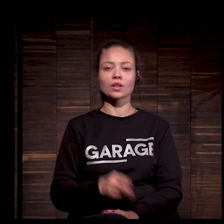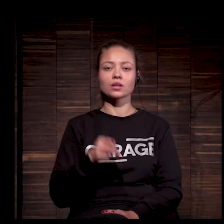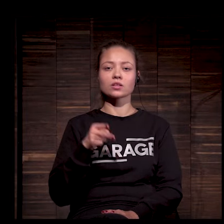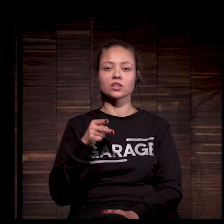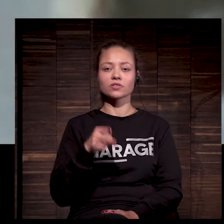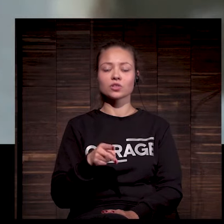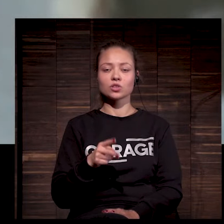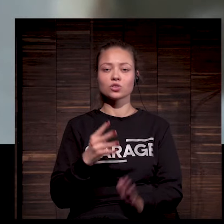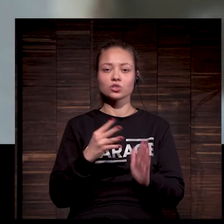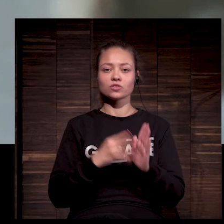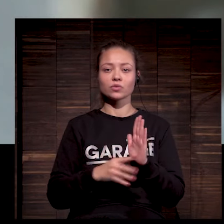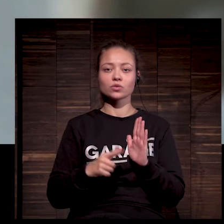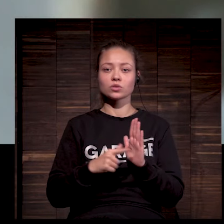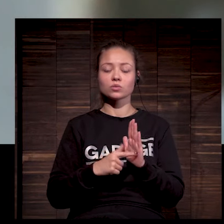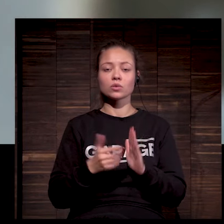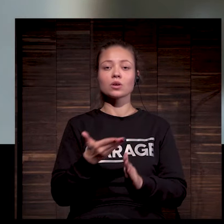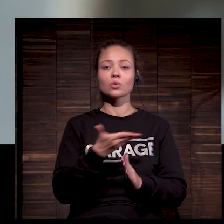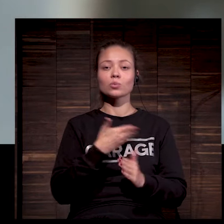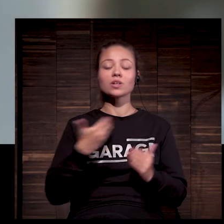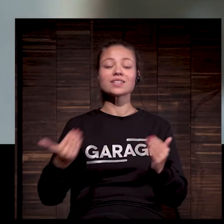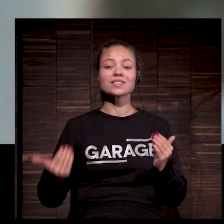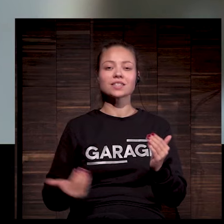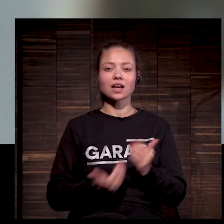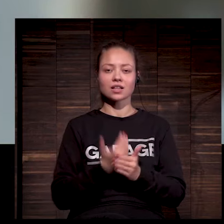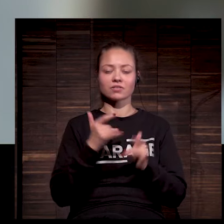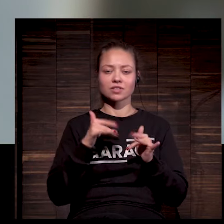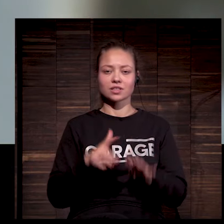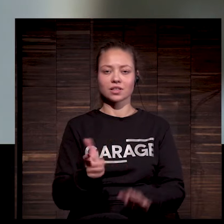2097 мы заново сделали себя